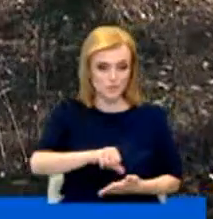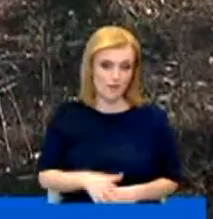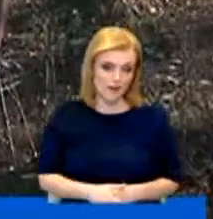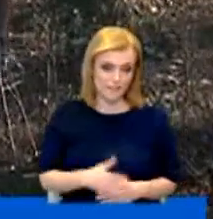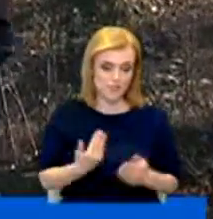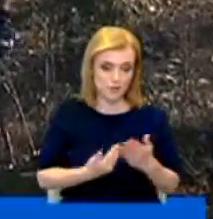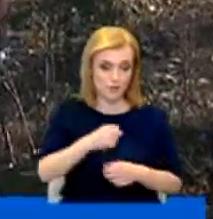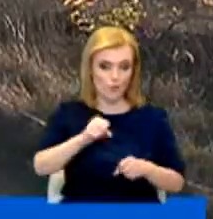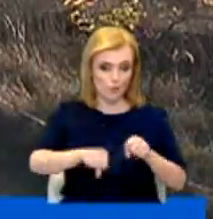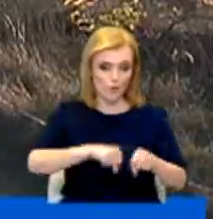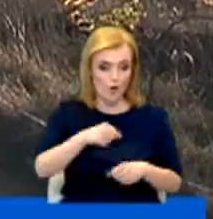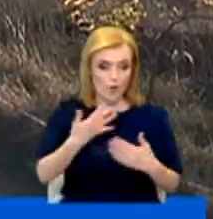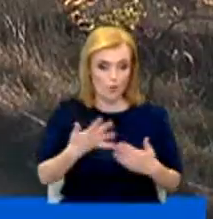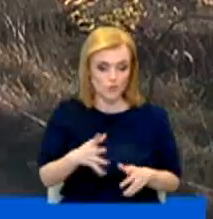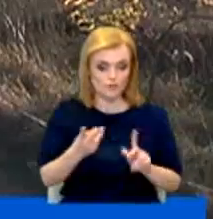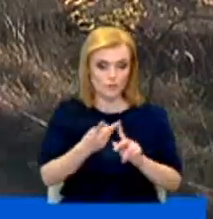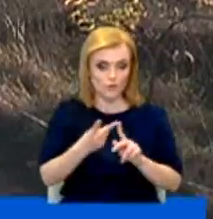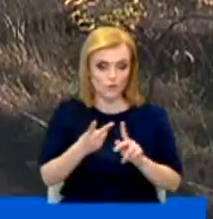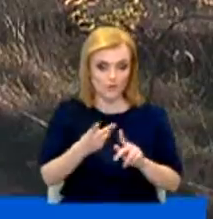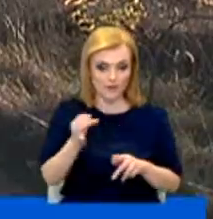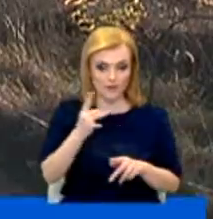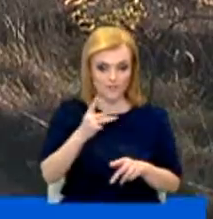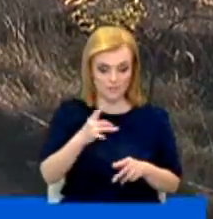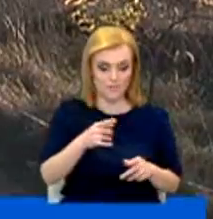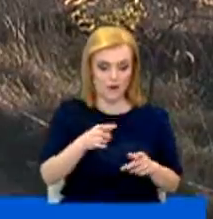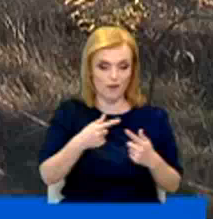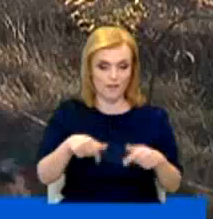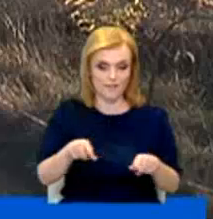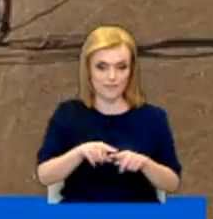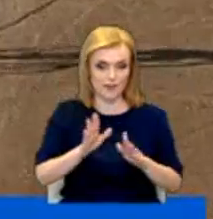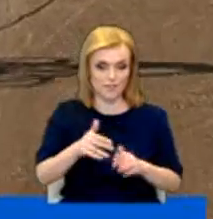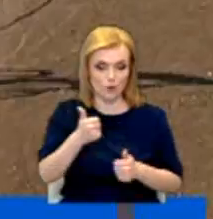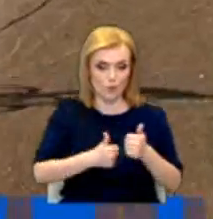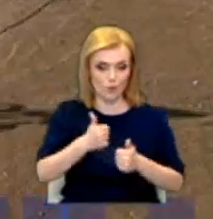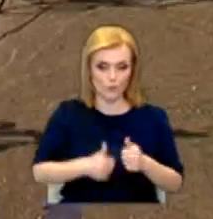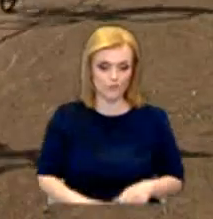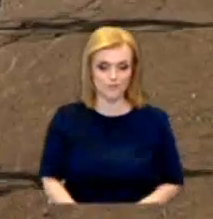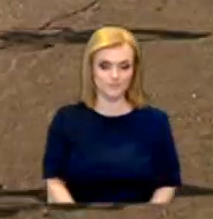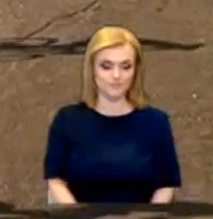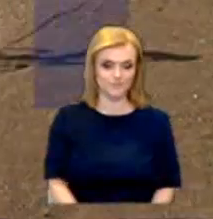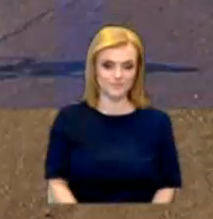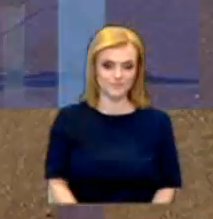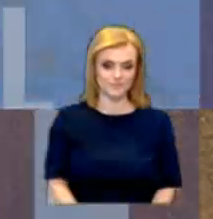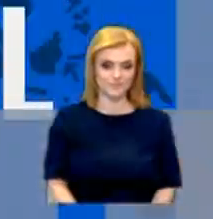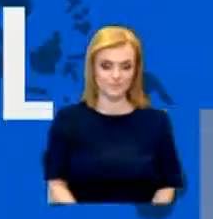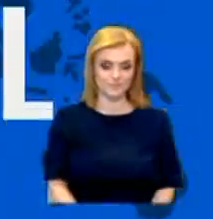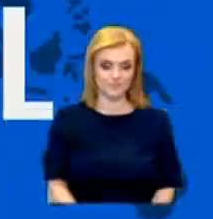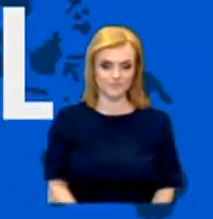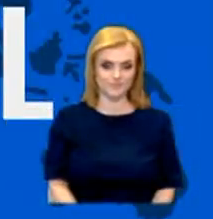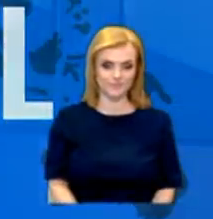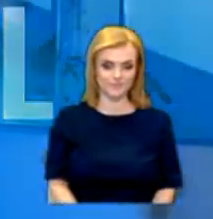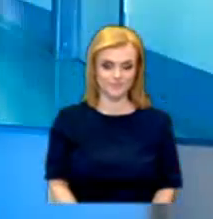mountain biking, ajuns la a doua ediție. Imagini de la competiție vedeți mai târziu în telejurnal.